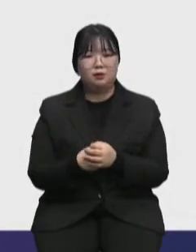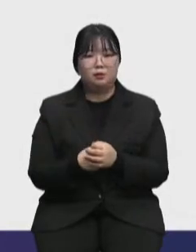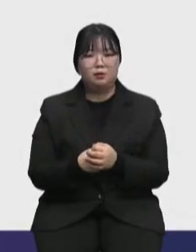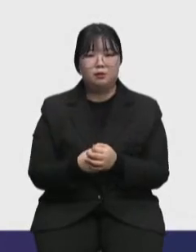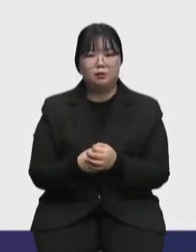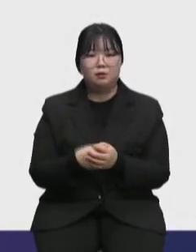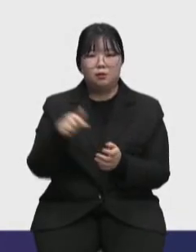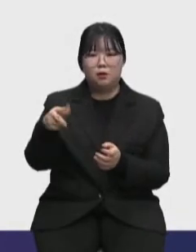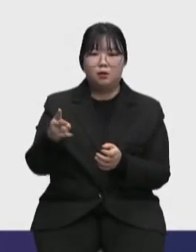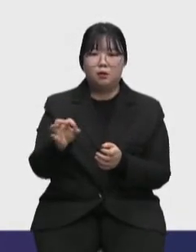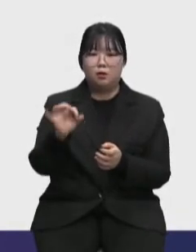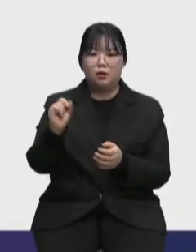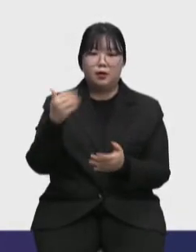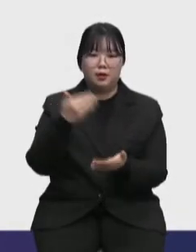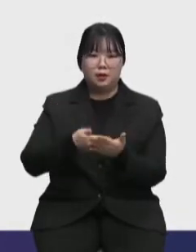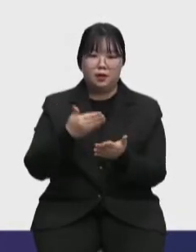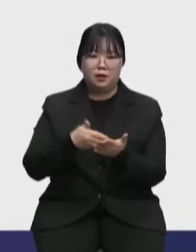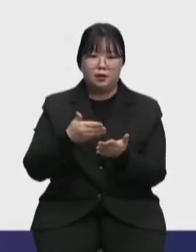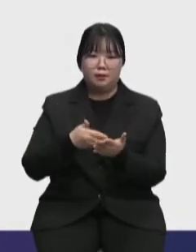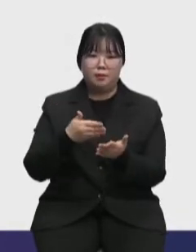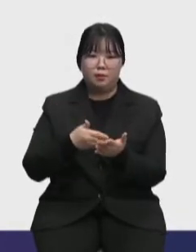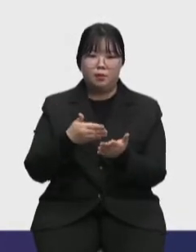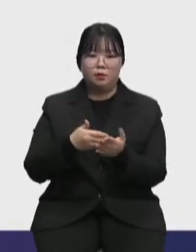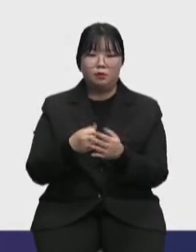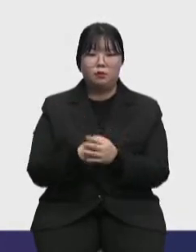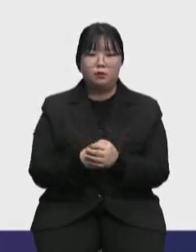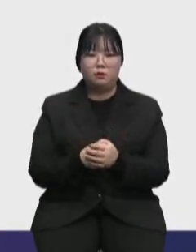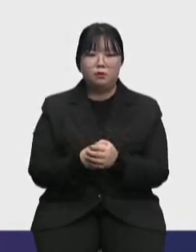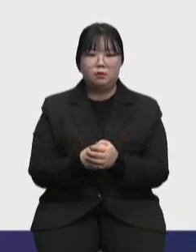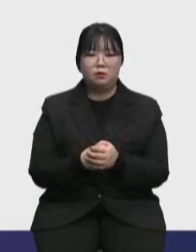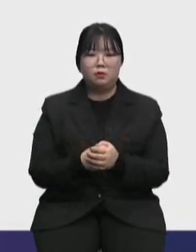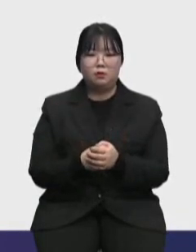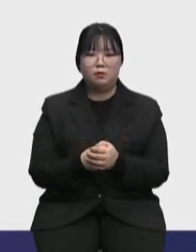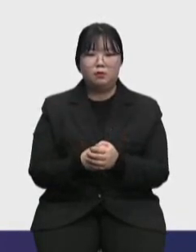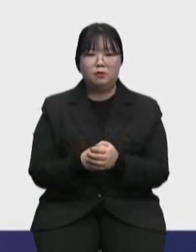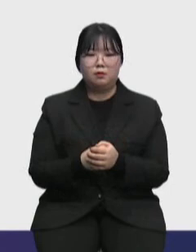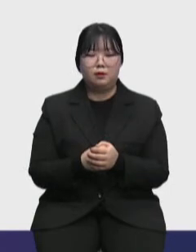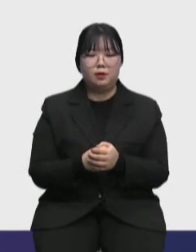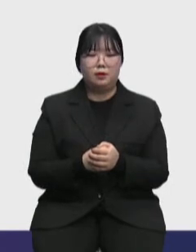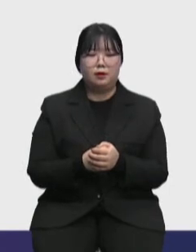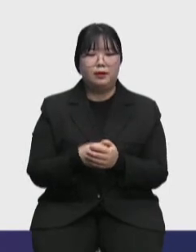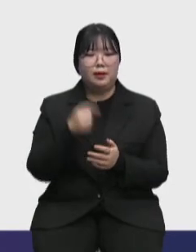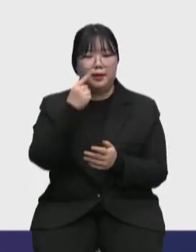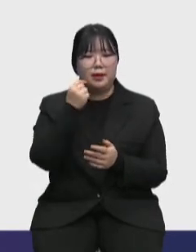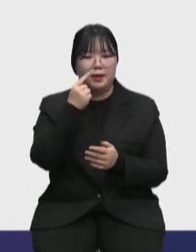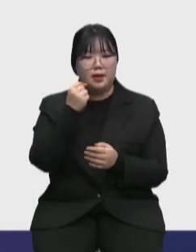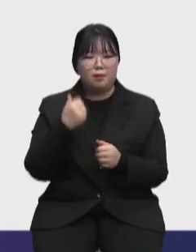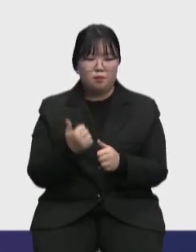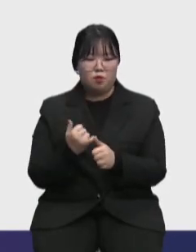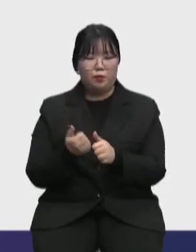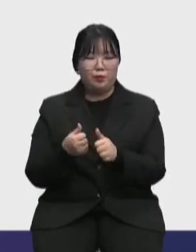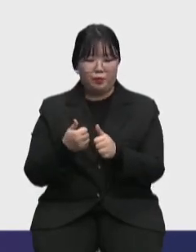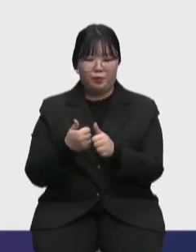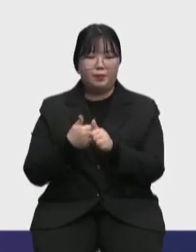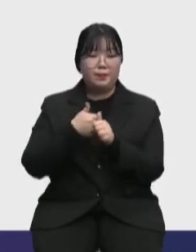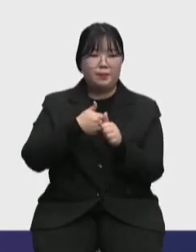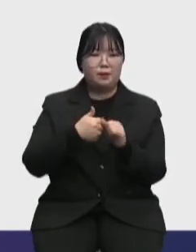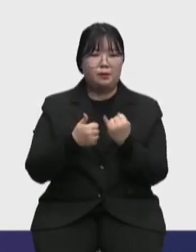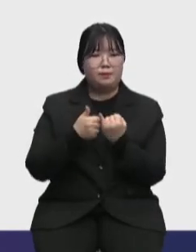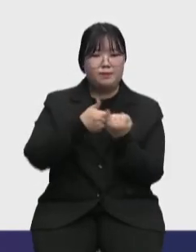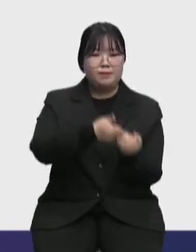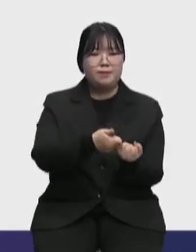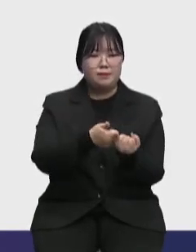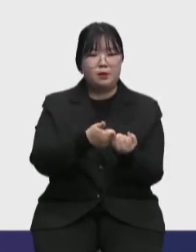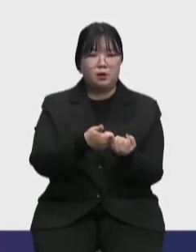다음은 경인일보 기사 자세히 살펴봅니다. 위안부 피해 할머니들을 매춘부라고 깎아내린 미국